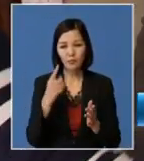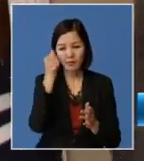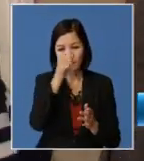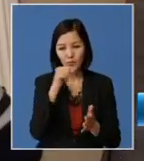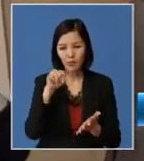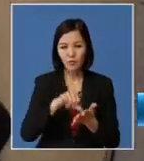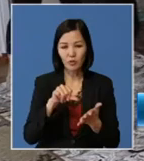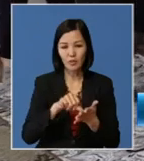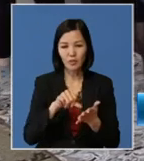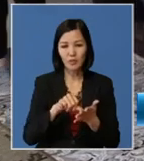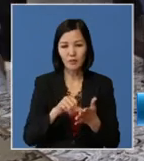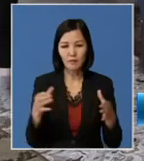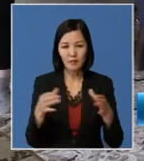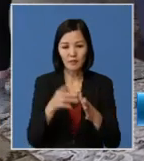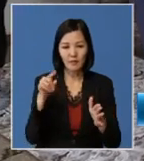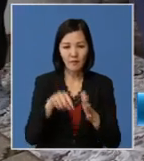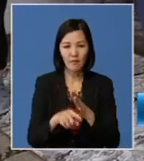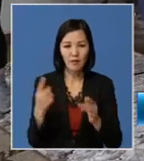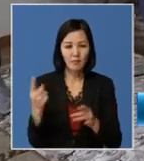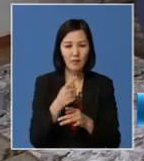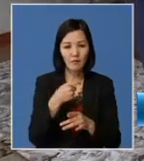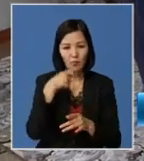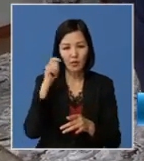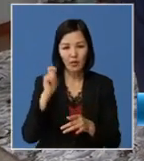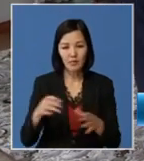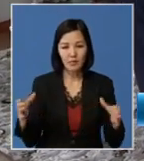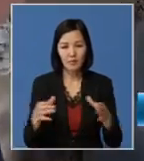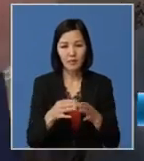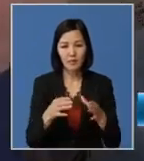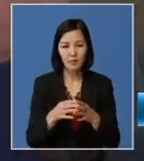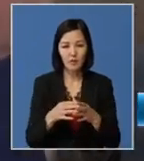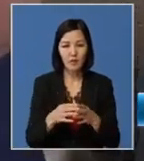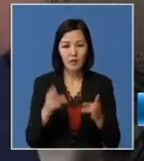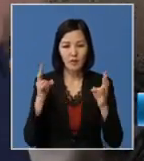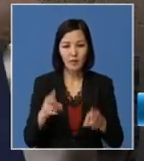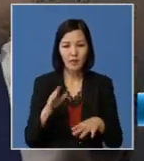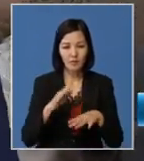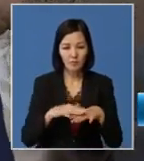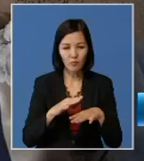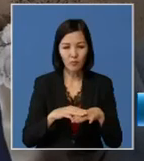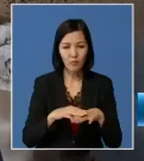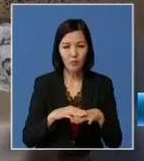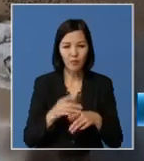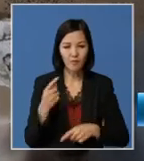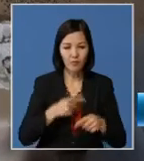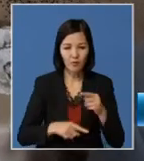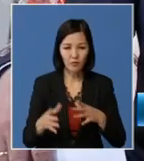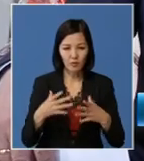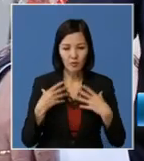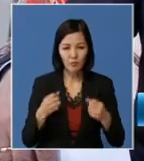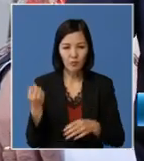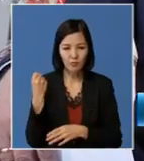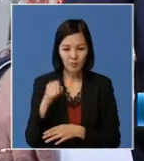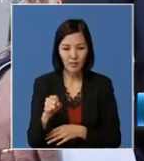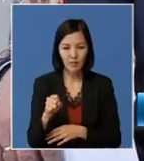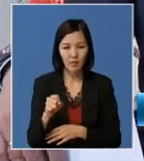участвовал в боевых действиях в составе Первого Украинского фронта. В ходе ожесточенных битв был ранен в руку, но, несмотря ни на что, вернулся домой с победой.